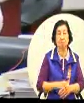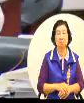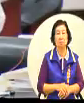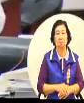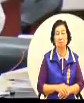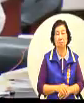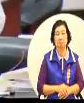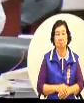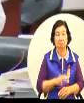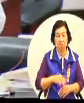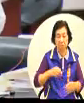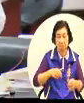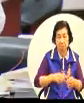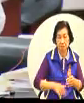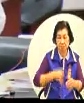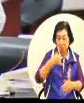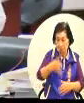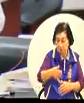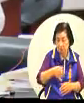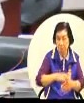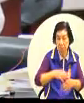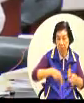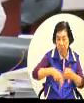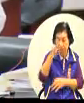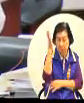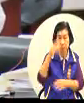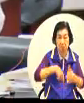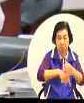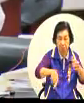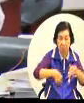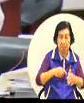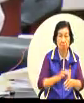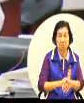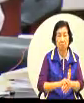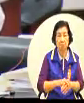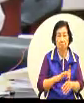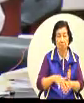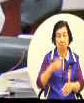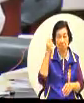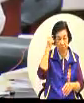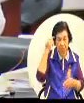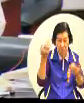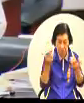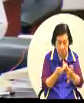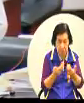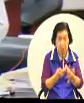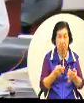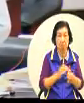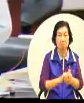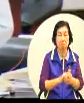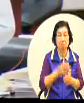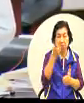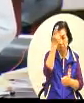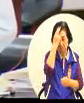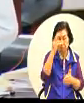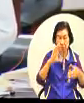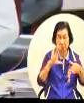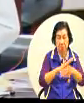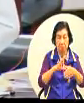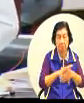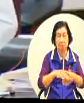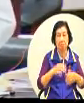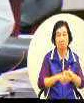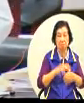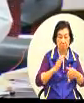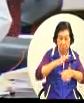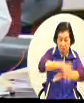我到行政院也递过反对增文水库夜溢引水的案件的陈